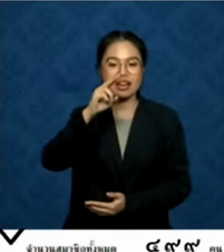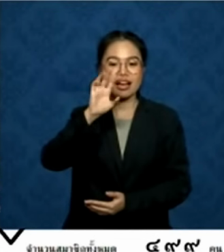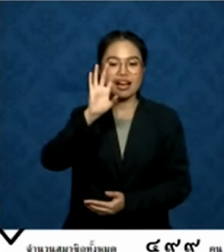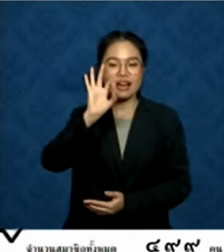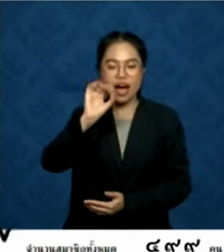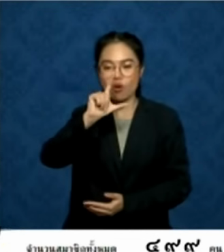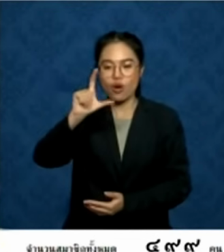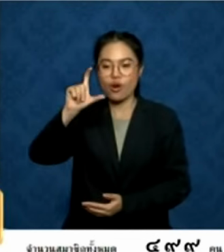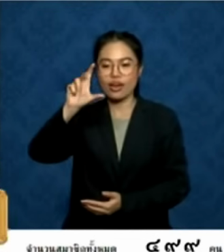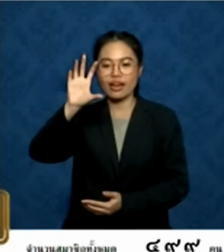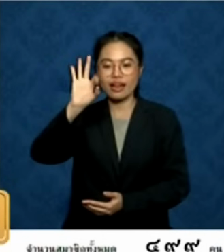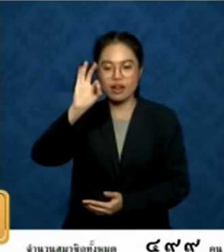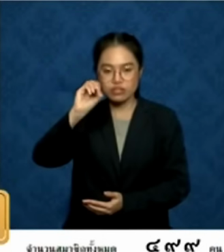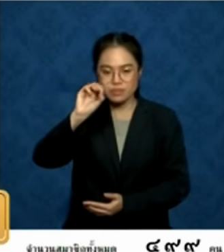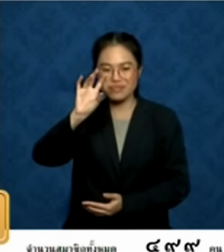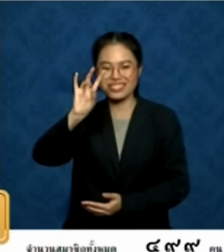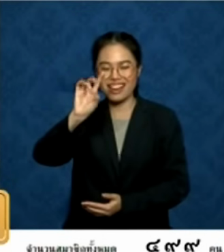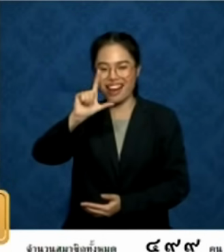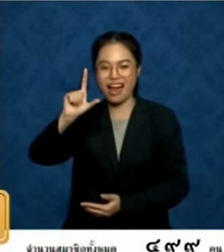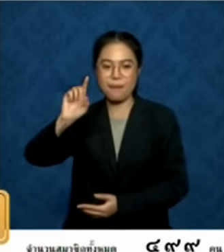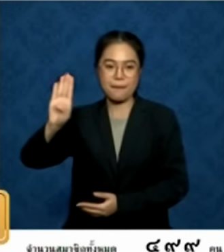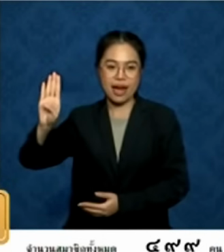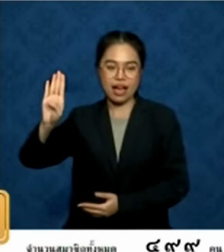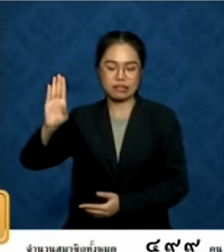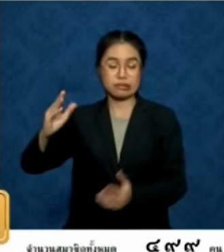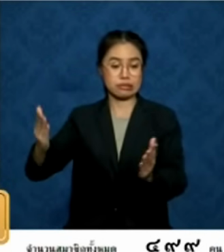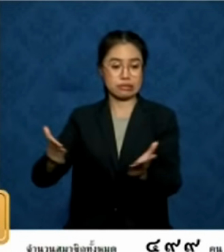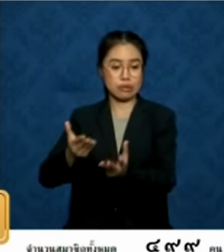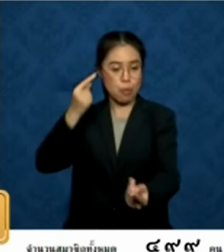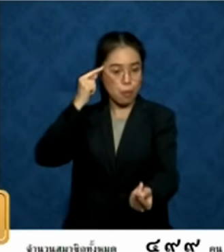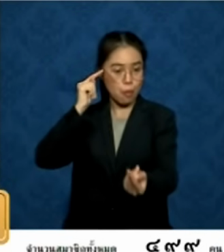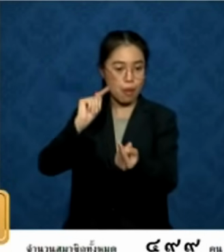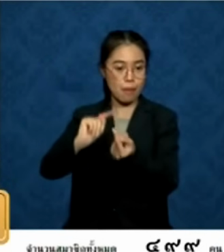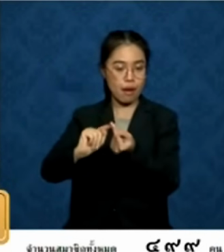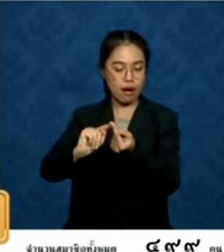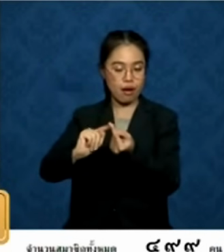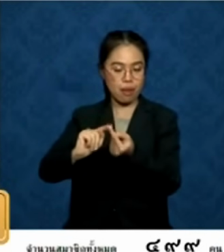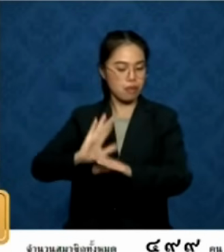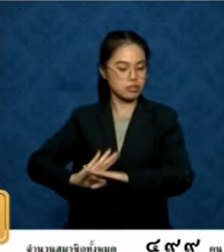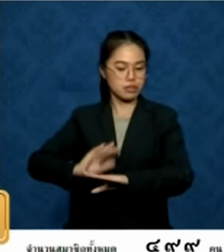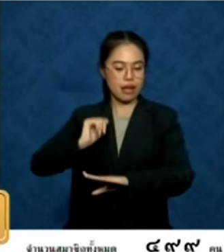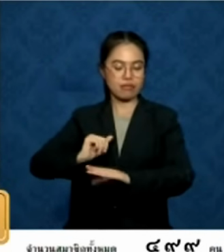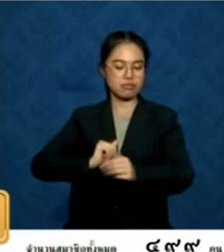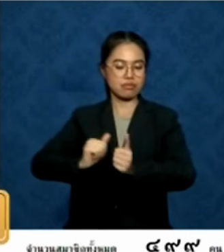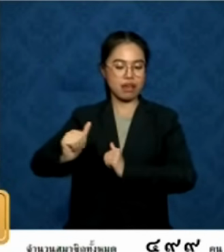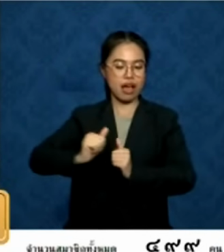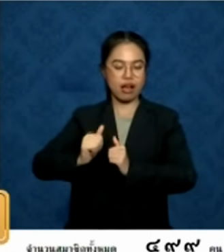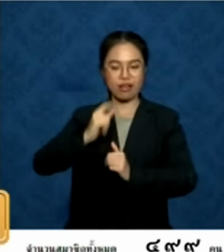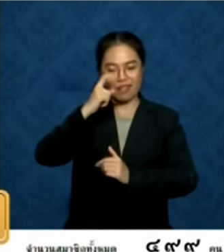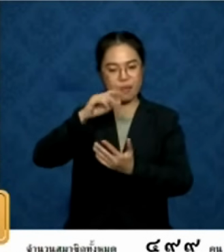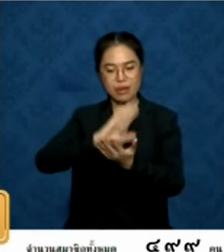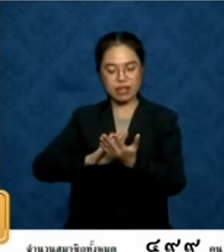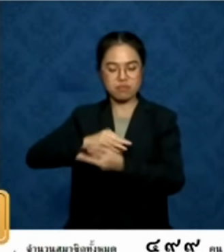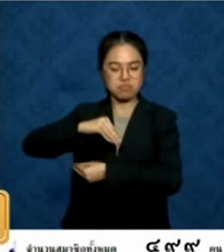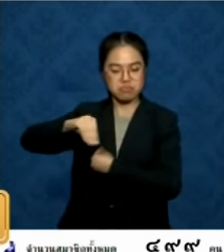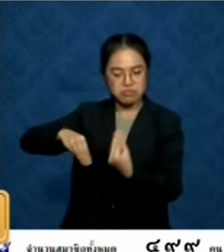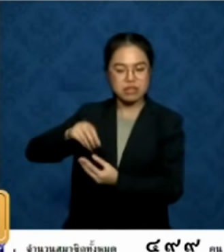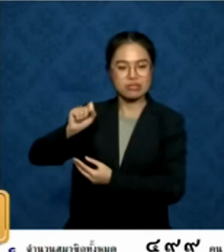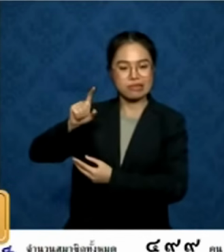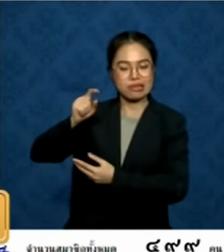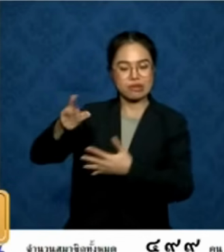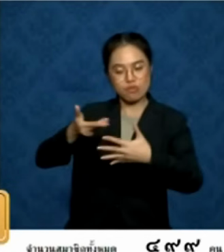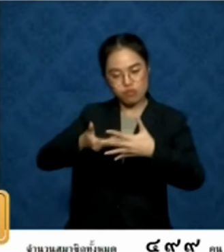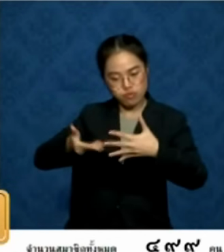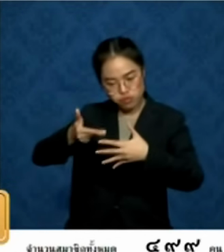36,997.7 ล้านบาทเพื่อสนับสนุนเป้าหมายยุทธศาสตร์ด้านการสร้างความสามารถในการแข่งขันของประเทศให้เศรษฐกิจเติบโต